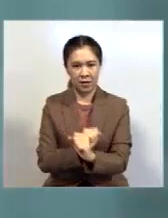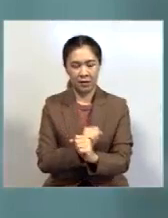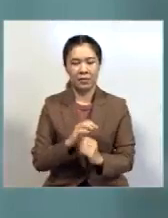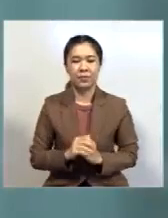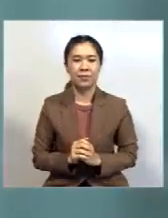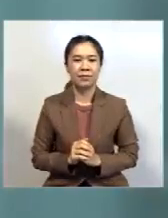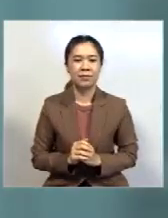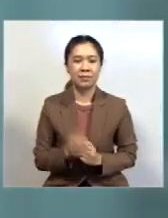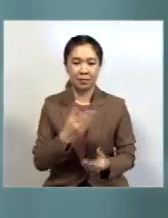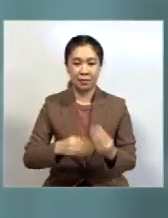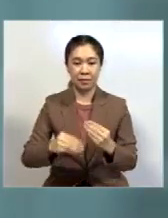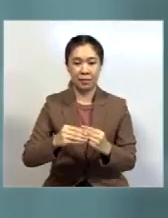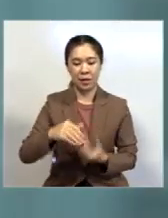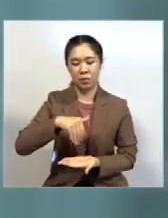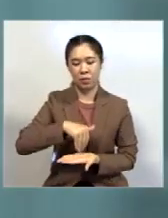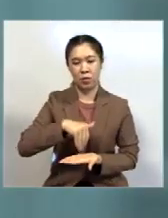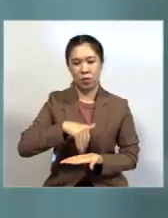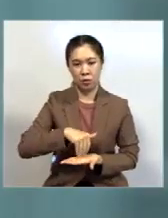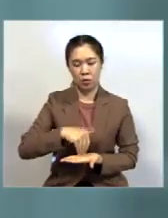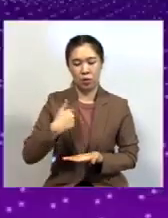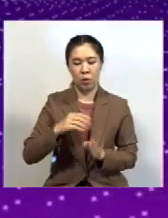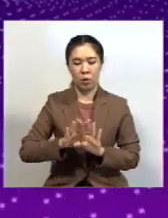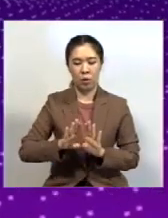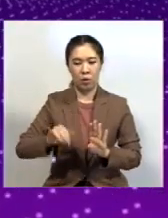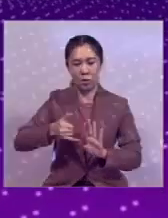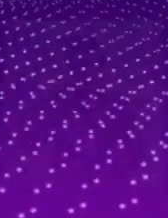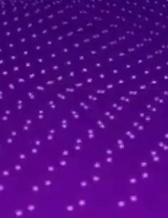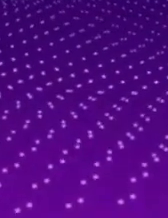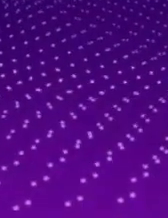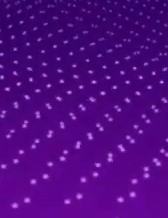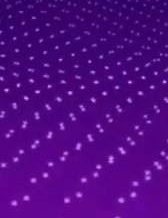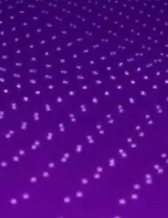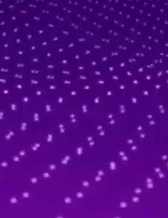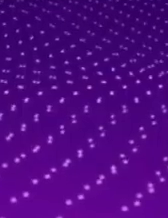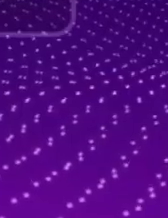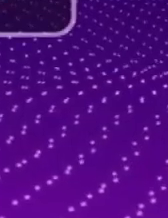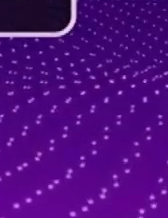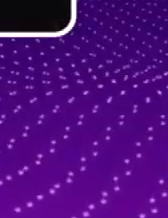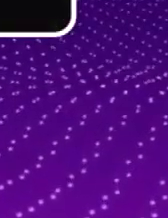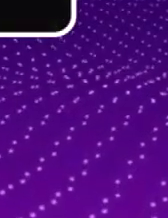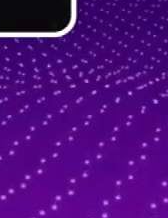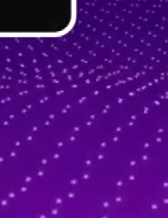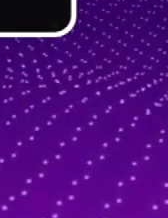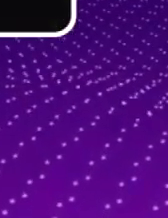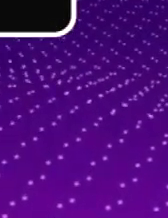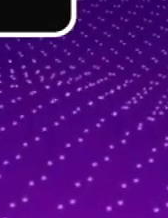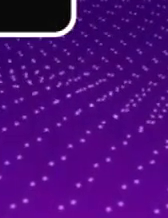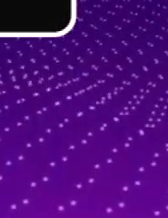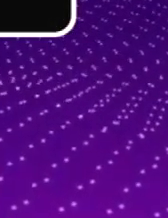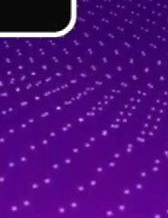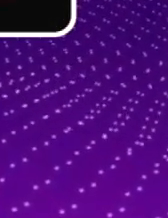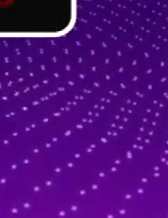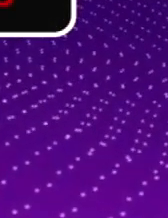าะเพิ่มการจุดคัดกรองผู้โดยสารขาออกนะคะด้วยเครื่องตรวจวัดอุณหภูมิอินฟราเรดที่มีขนาดเล็กภายในสนามบินทั้ง6แ